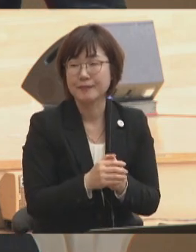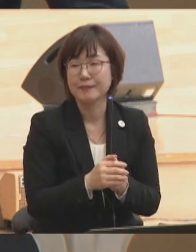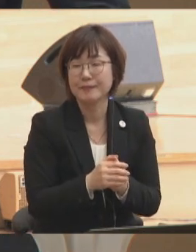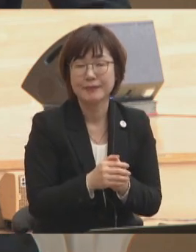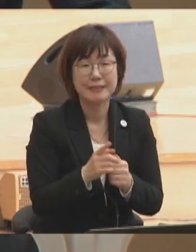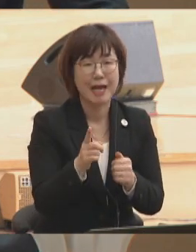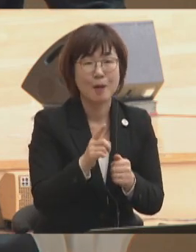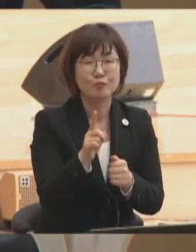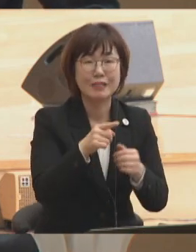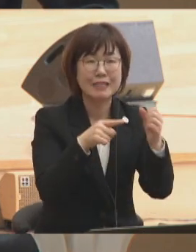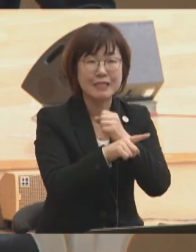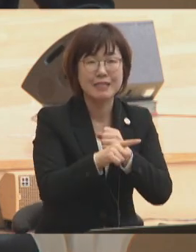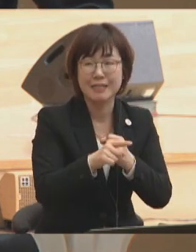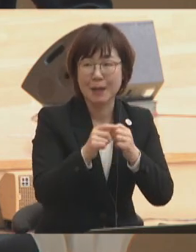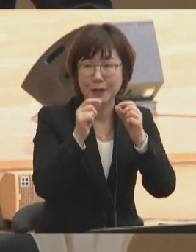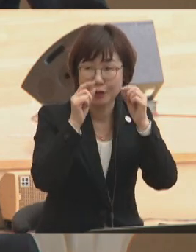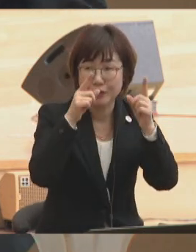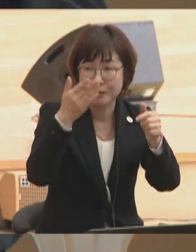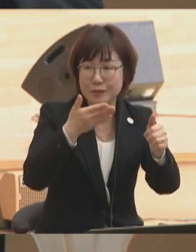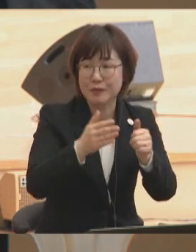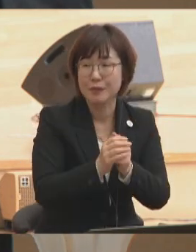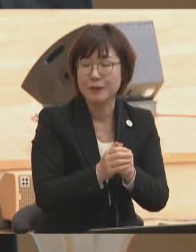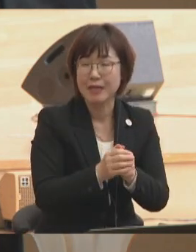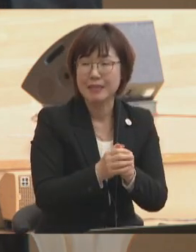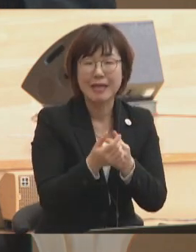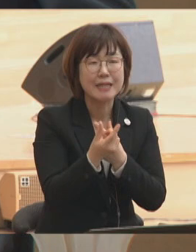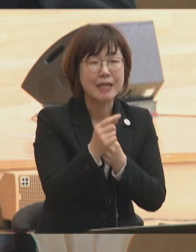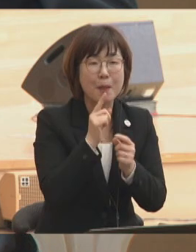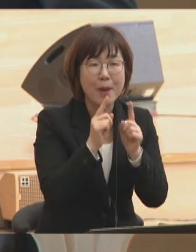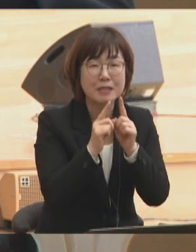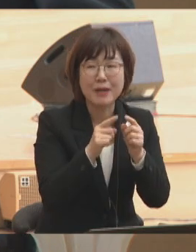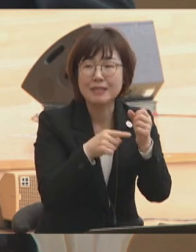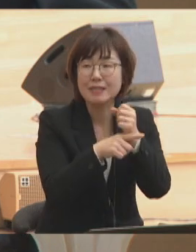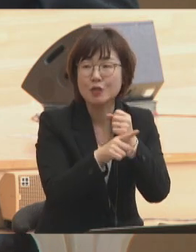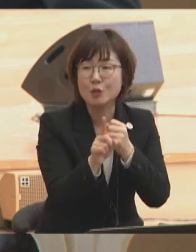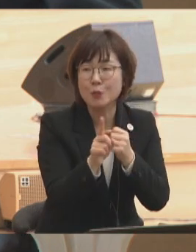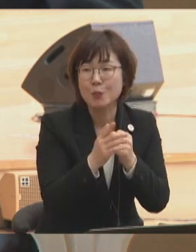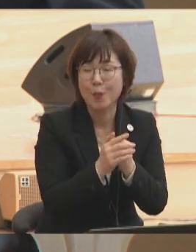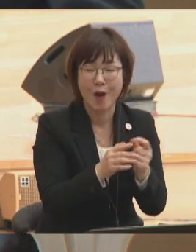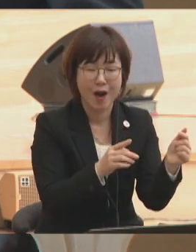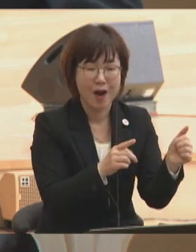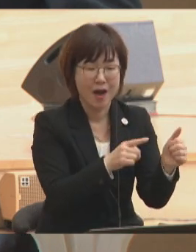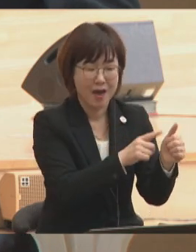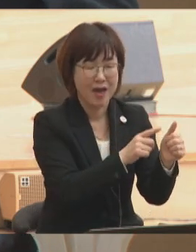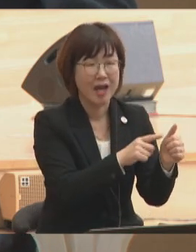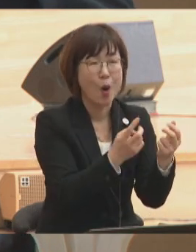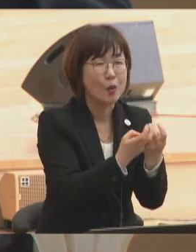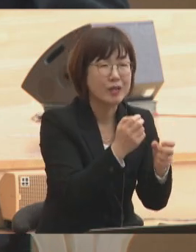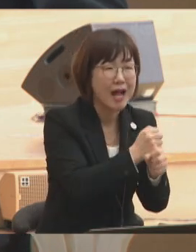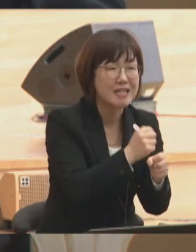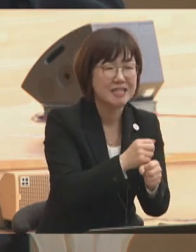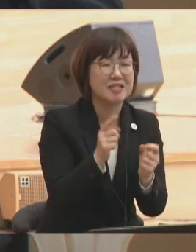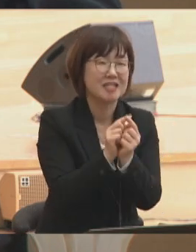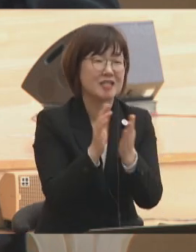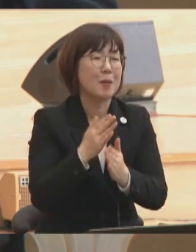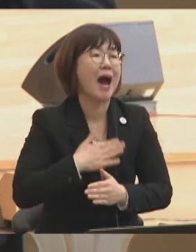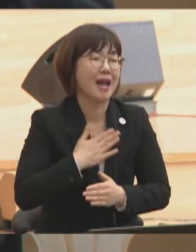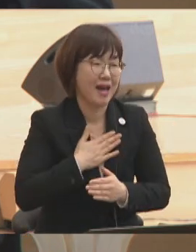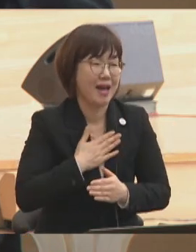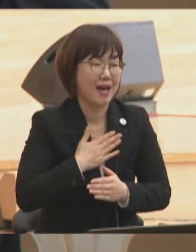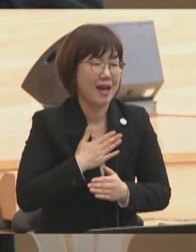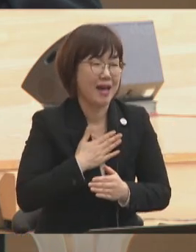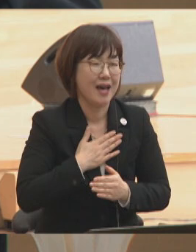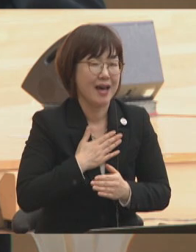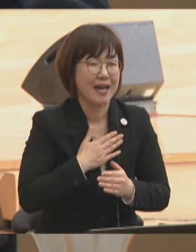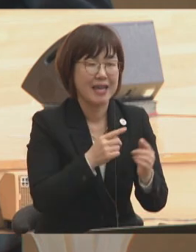읽으면서 눈치를 채셔야 돼. 자, 시작. 이렇게 말씀하심은 친히 어떻게 하실지를 아시고 빌립을 시험하고자